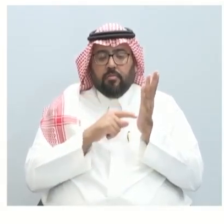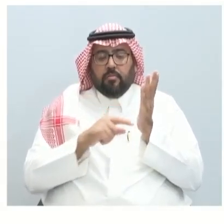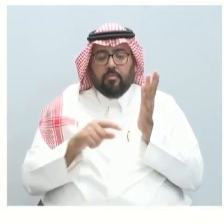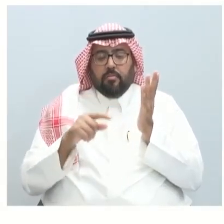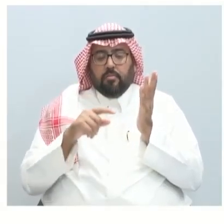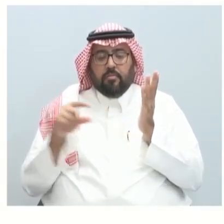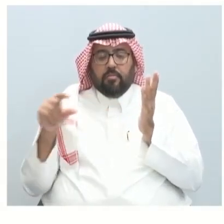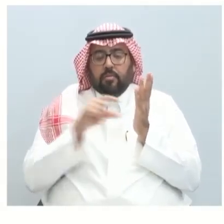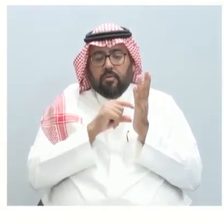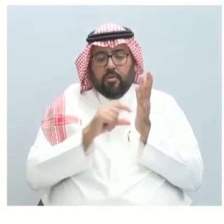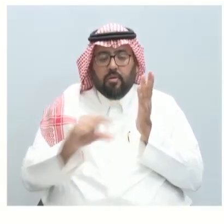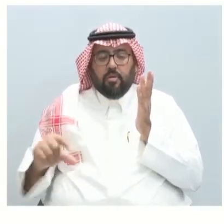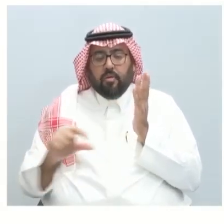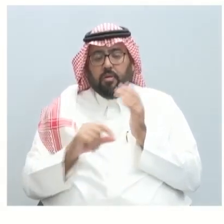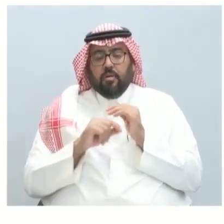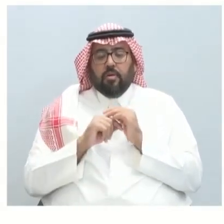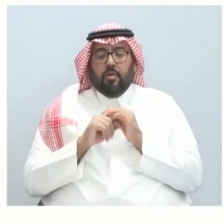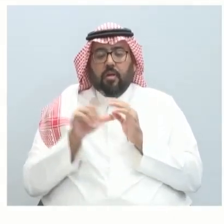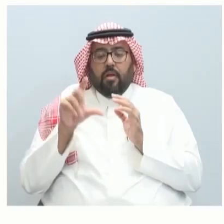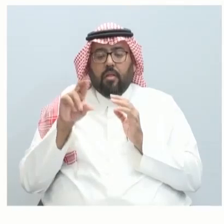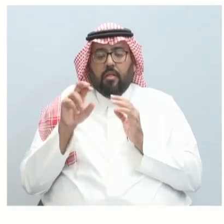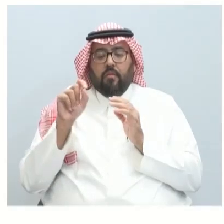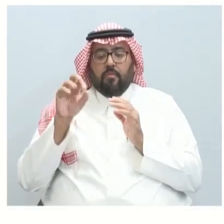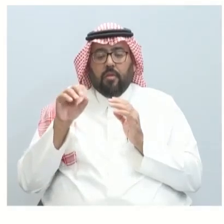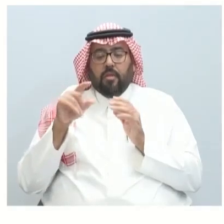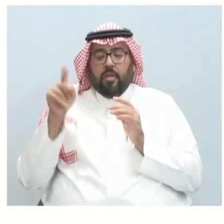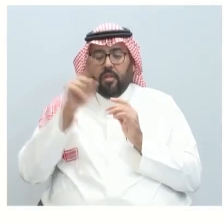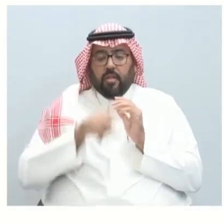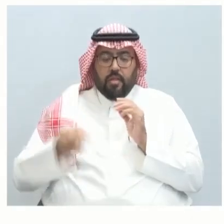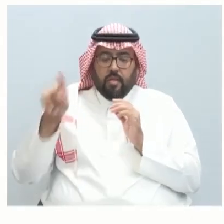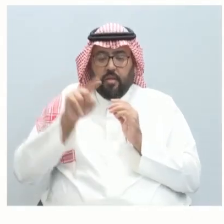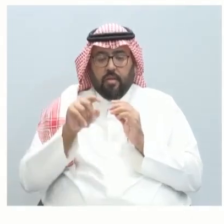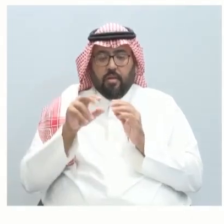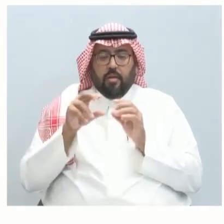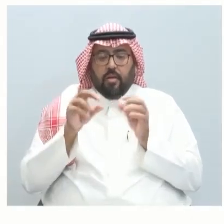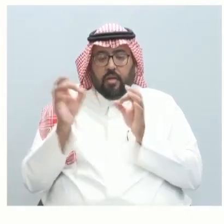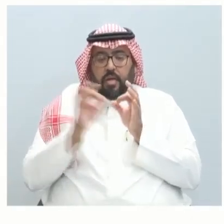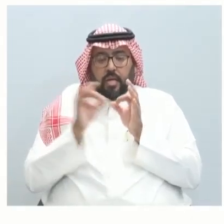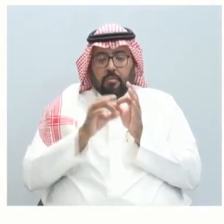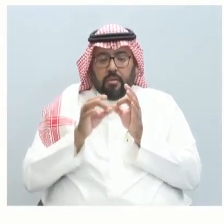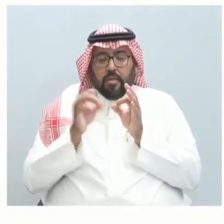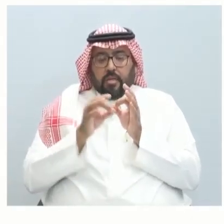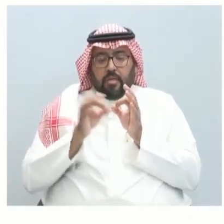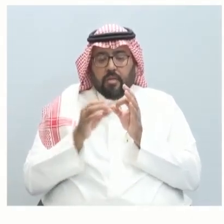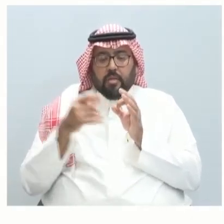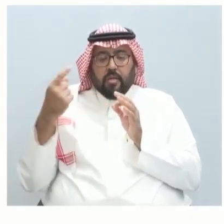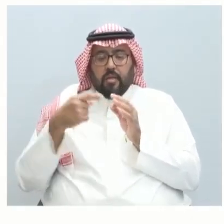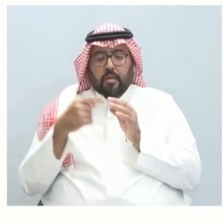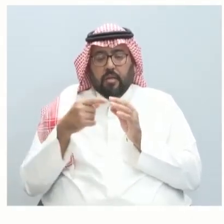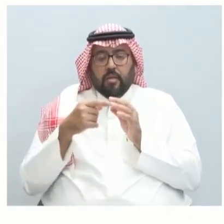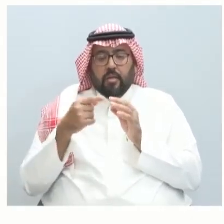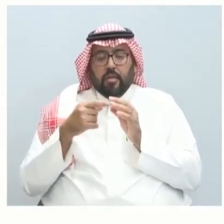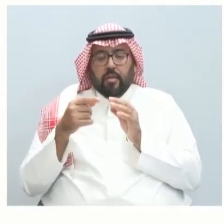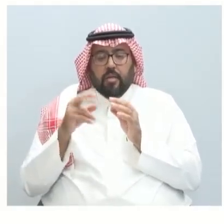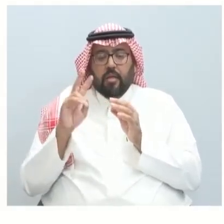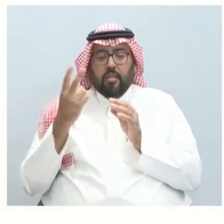الشكل ابنائي وبناتي لذا فمحيط الدائره وكما طلب مقربا الى اقرب جزء من عشره هنا اقرب جزء